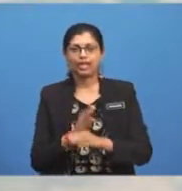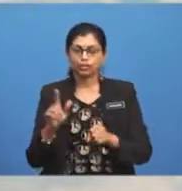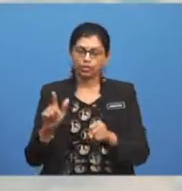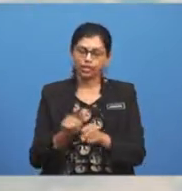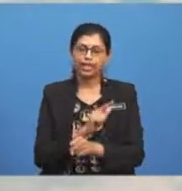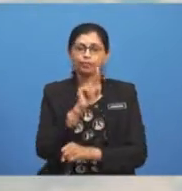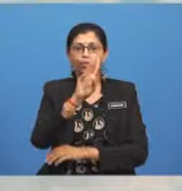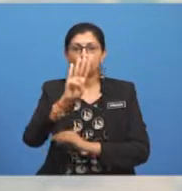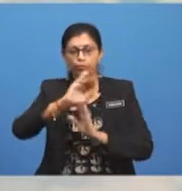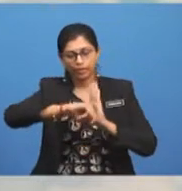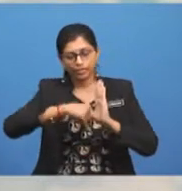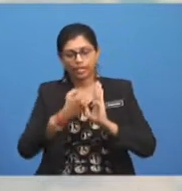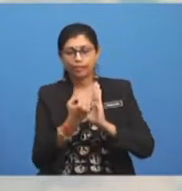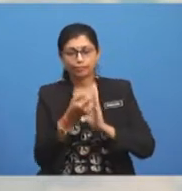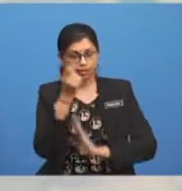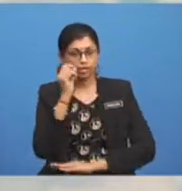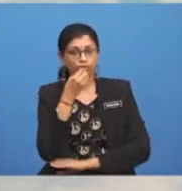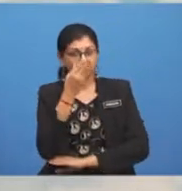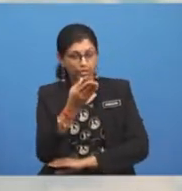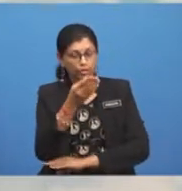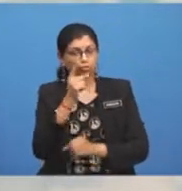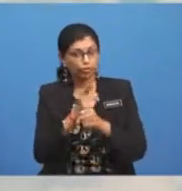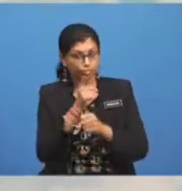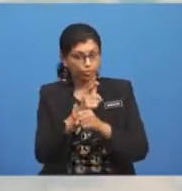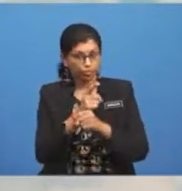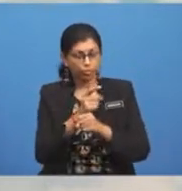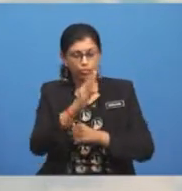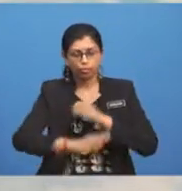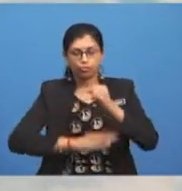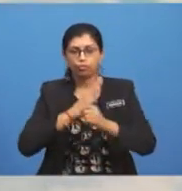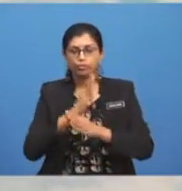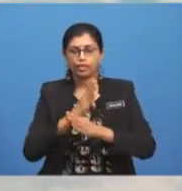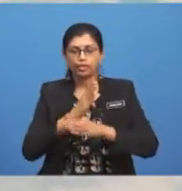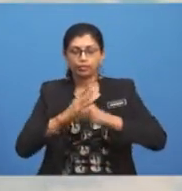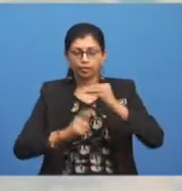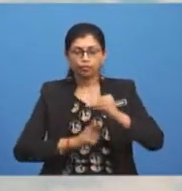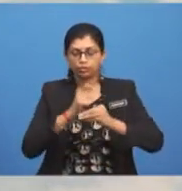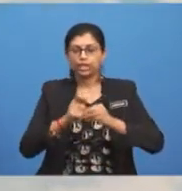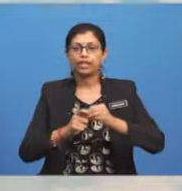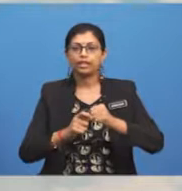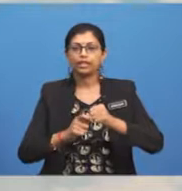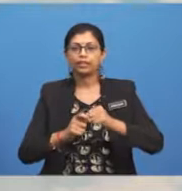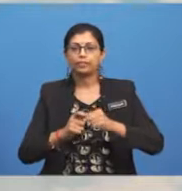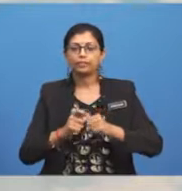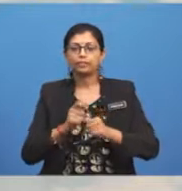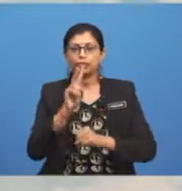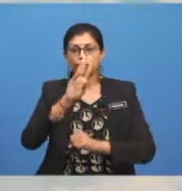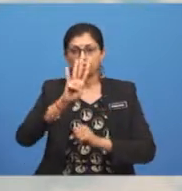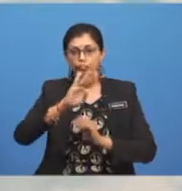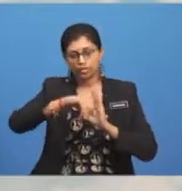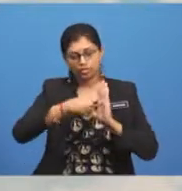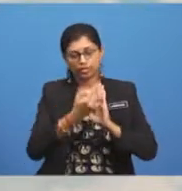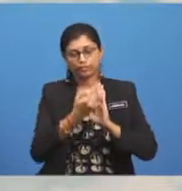bumi. Berapa lama ya, murid-murid? Ya, 24 jam.